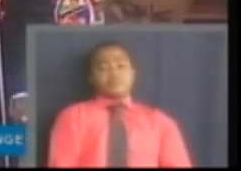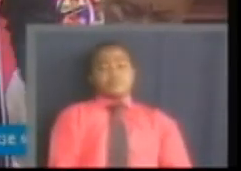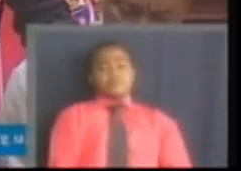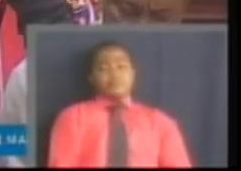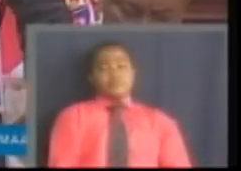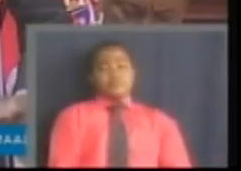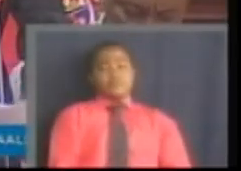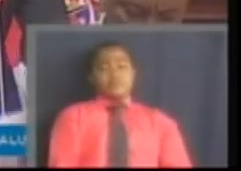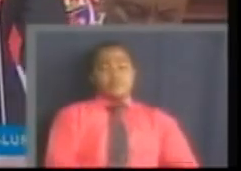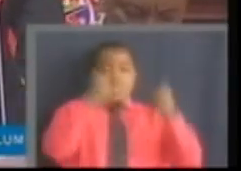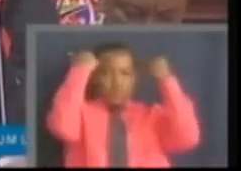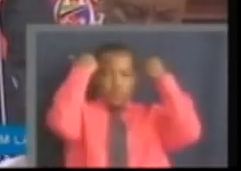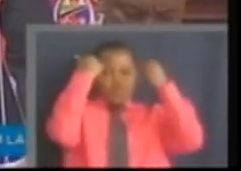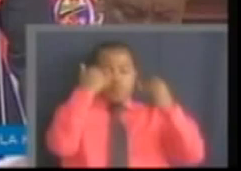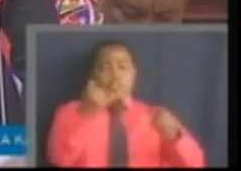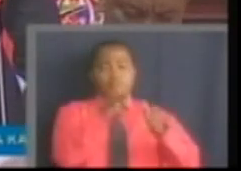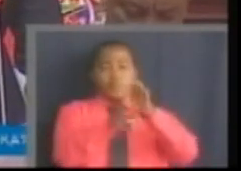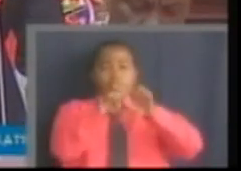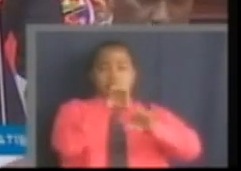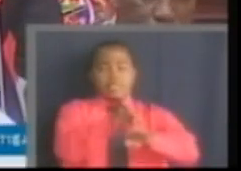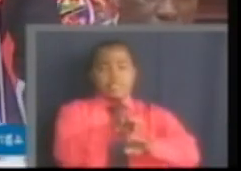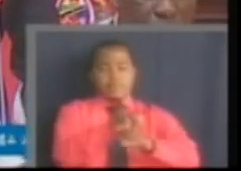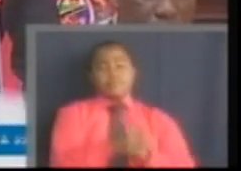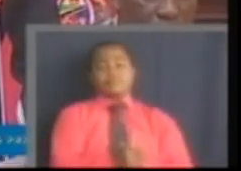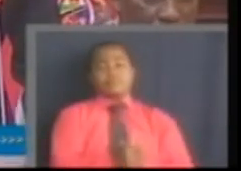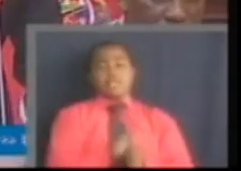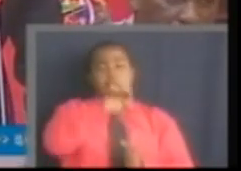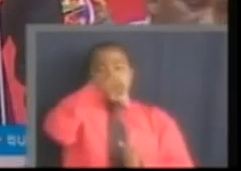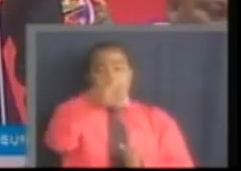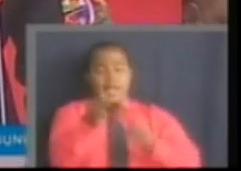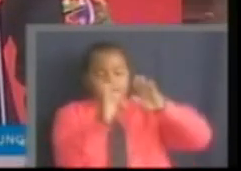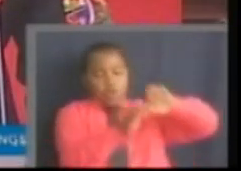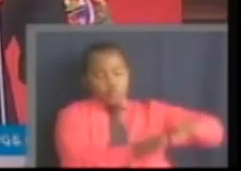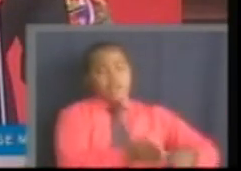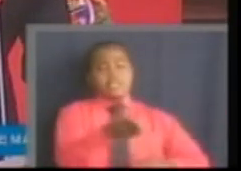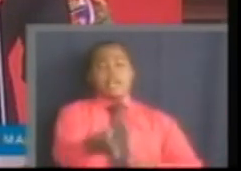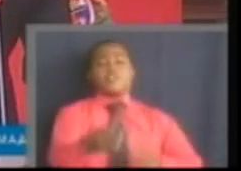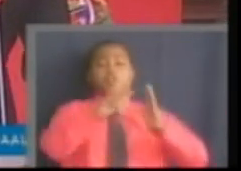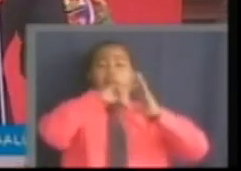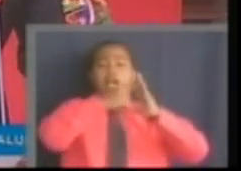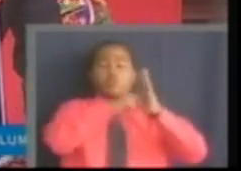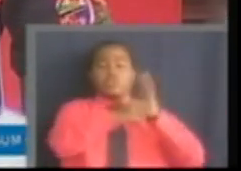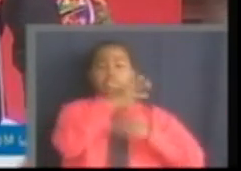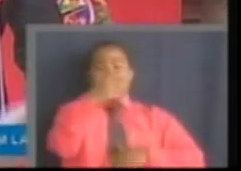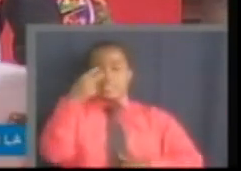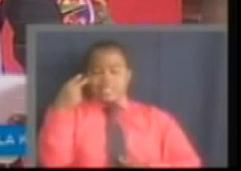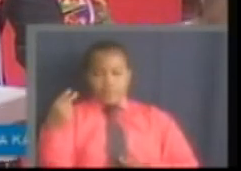Mheshimiwa mwenyekiti, baada kutoka kwenye kanuni hiyo ya 32 fasiri ya kwanza na ya